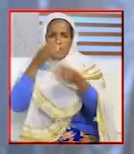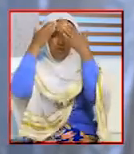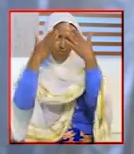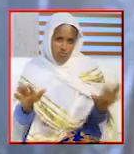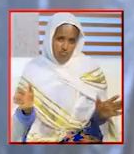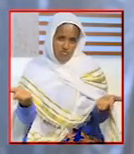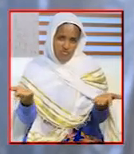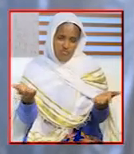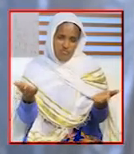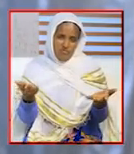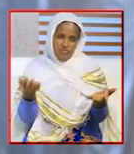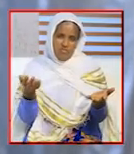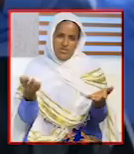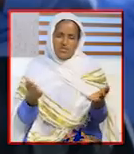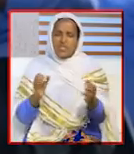አናቀውም።